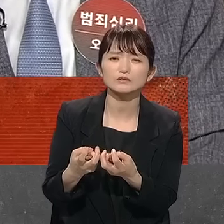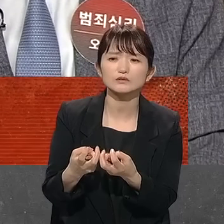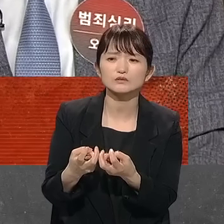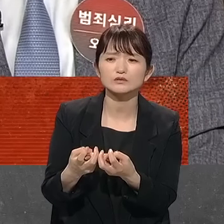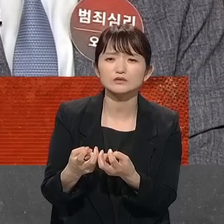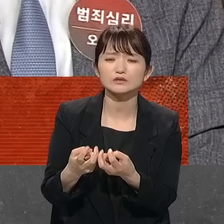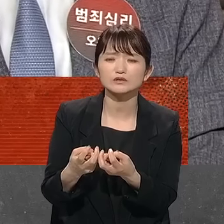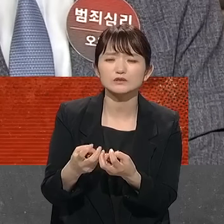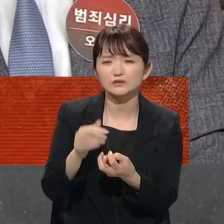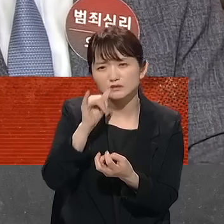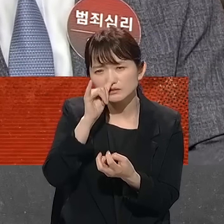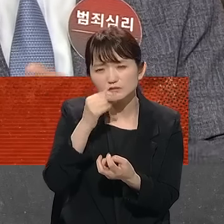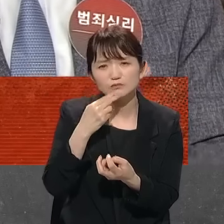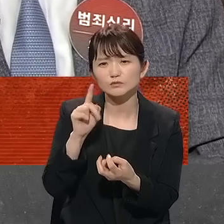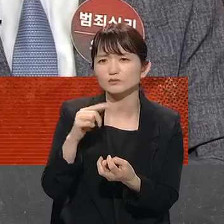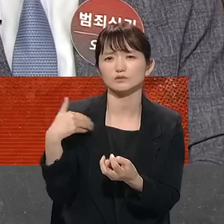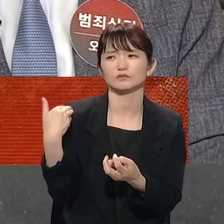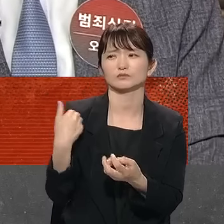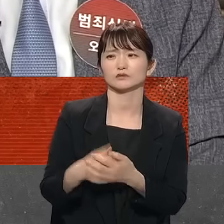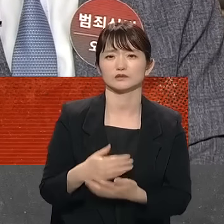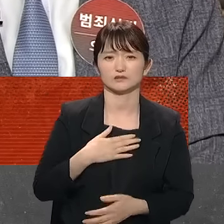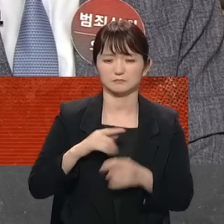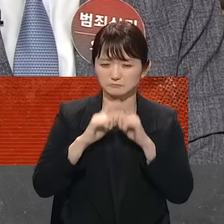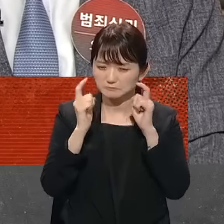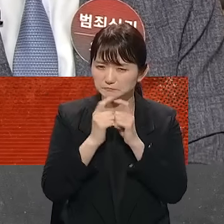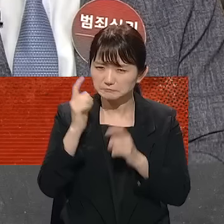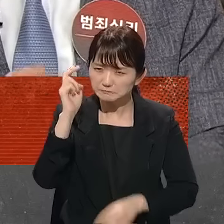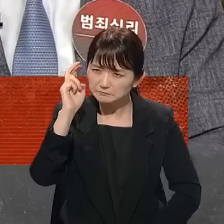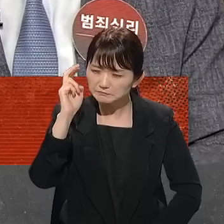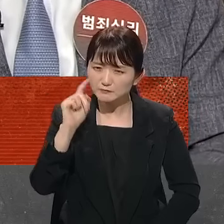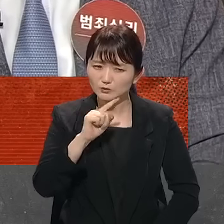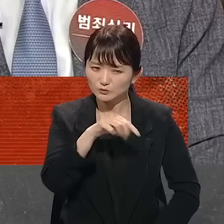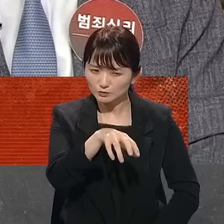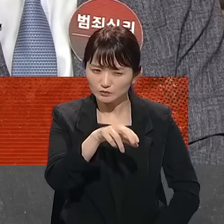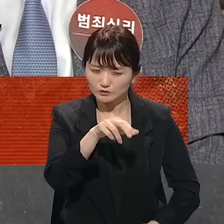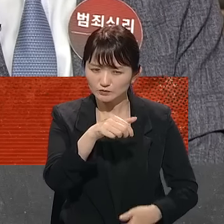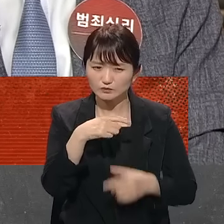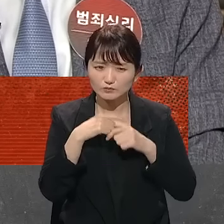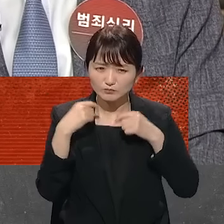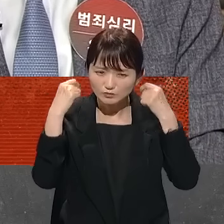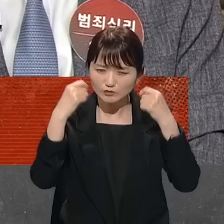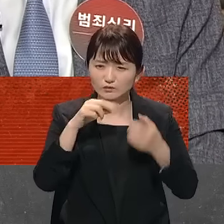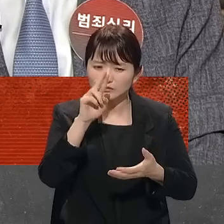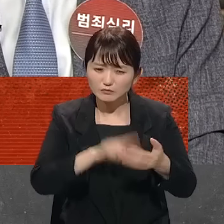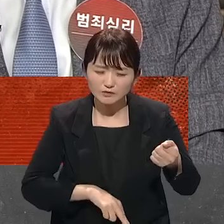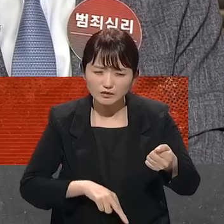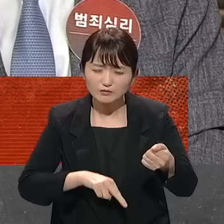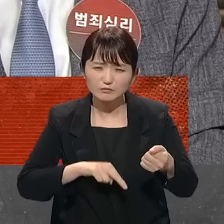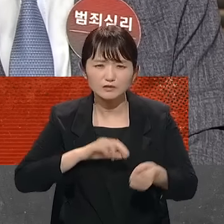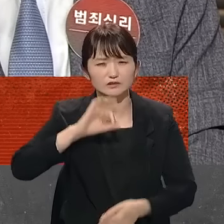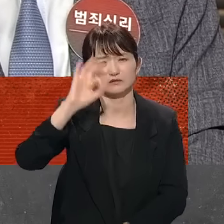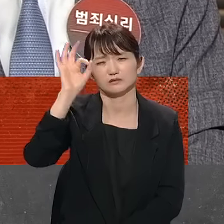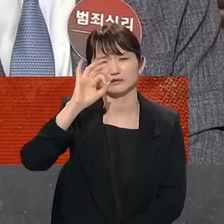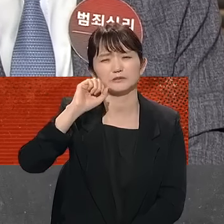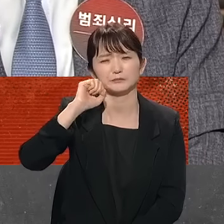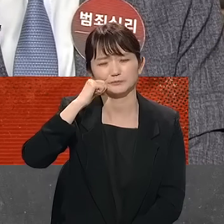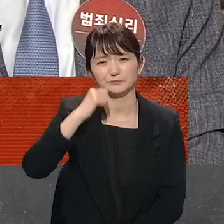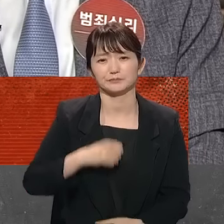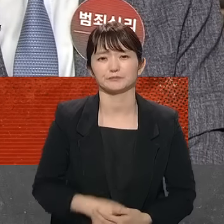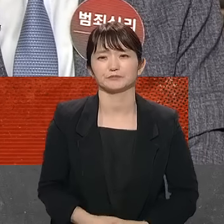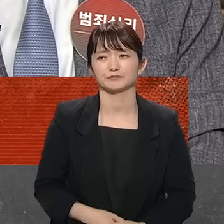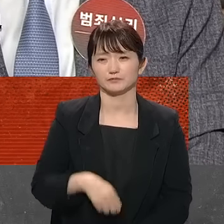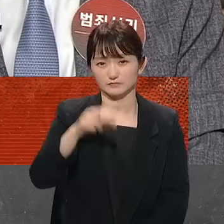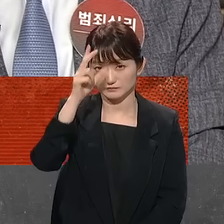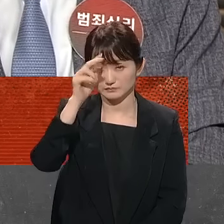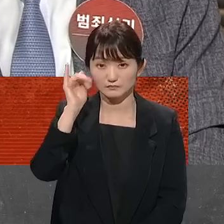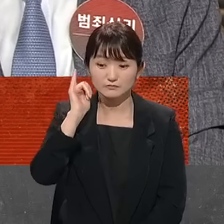전혀 모르고 뭐 제가 개인적으로 추정할 때는 이거 혹시 어디다 팔아먹어버리면 이거 찾기도 어렵지 않습니까? 경찰에다가